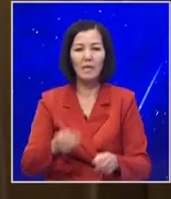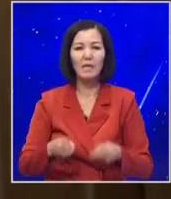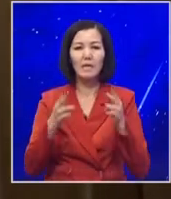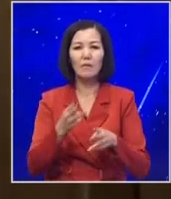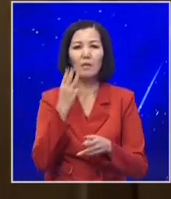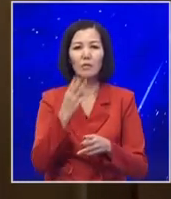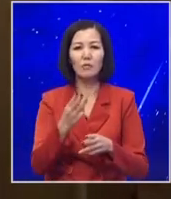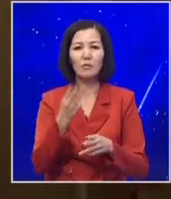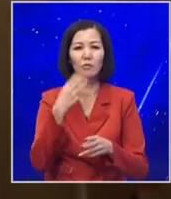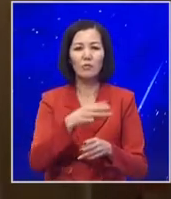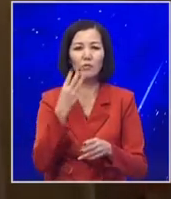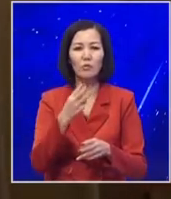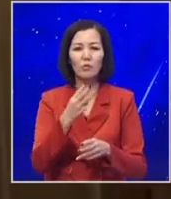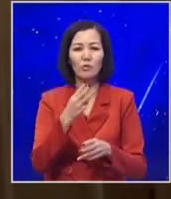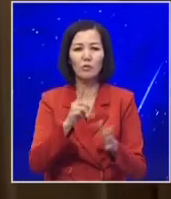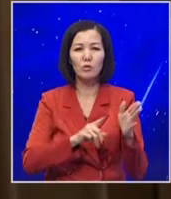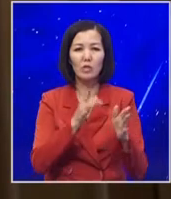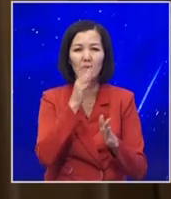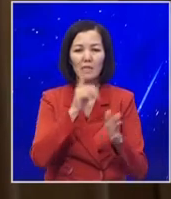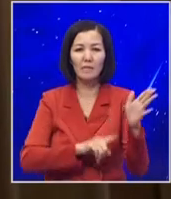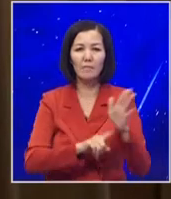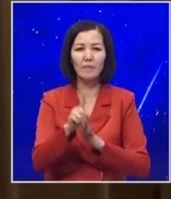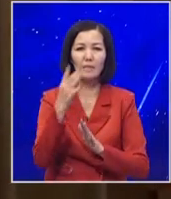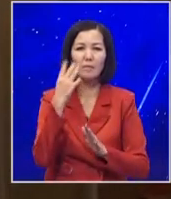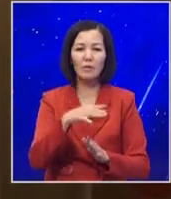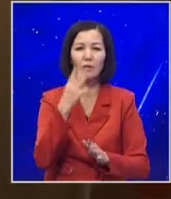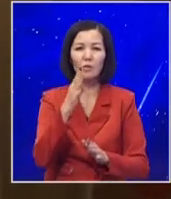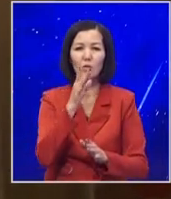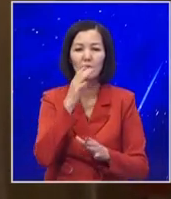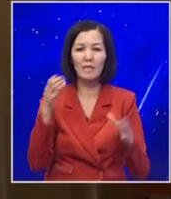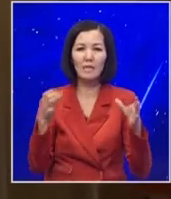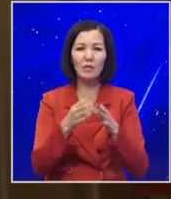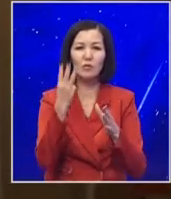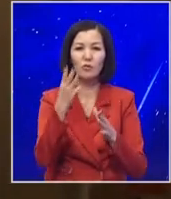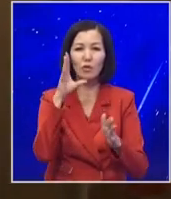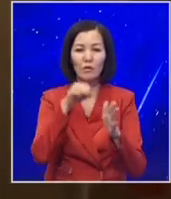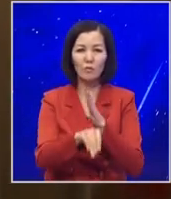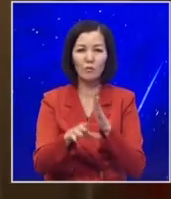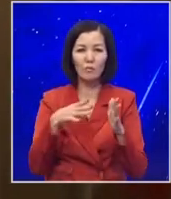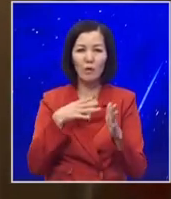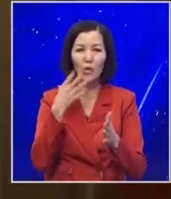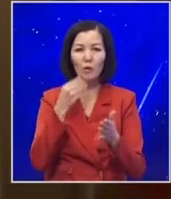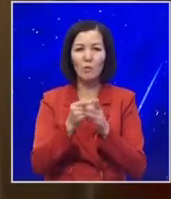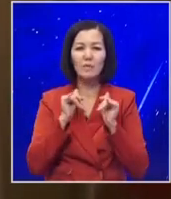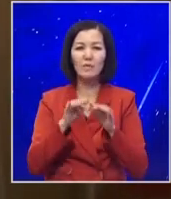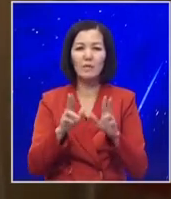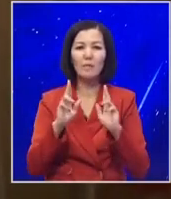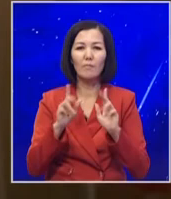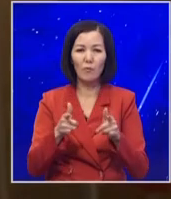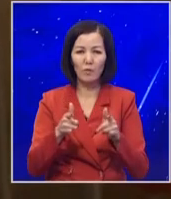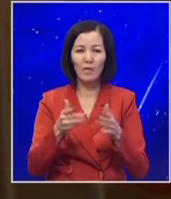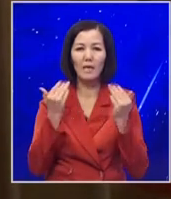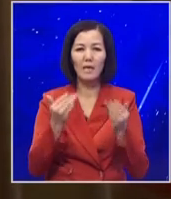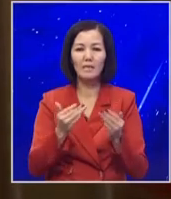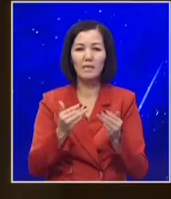үштік 33 пен 44 жас аралығындағы үш адамнан құралған. Барлық күдіктілер өз іс-әрекеттерін мойындады. Қазір осы